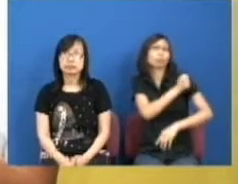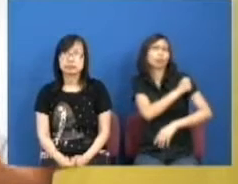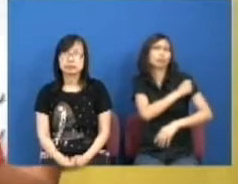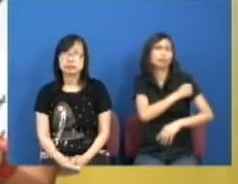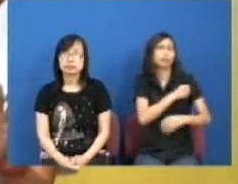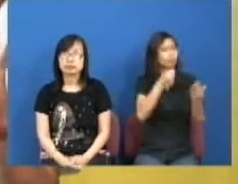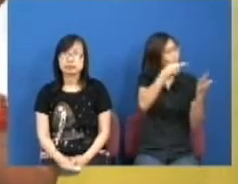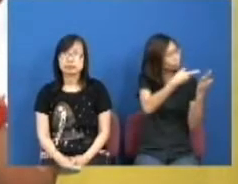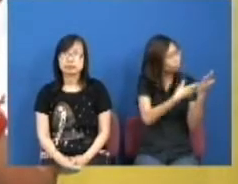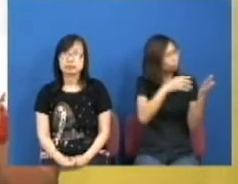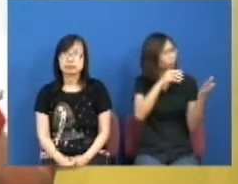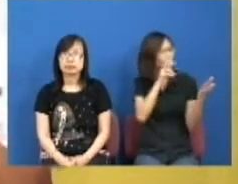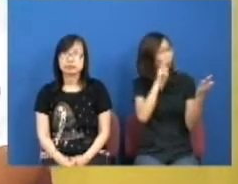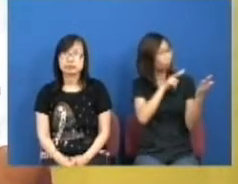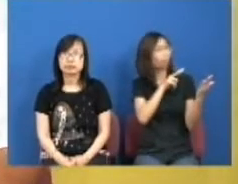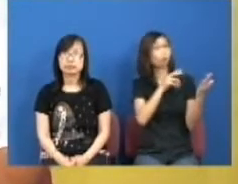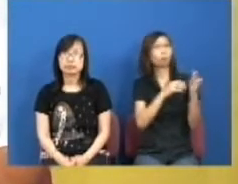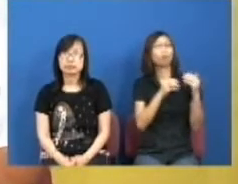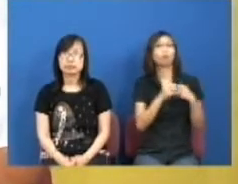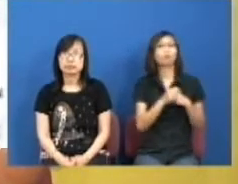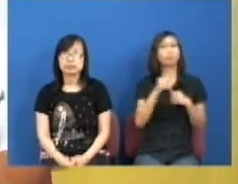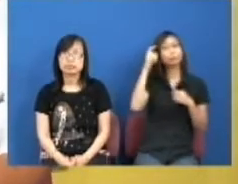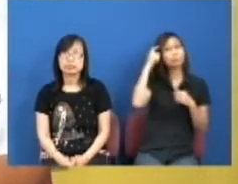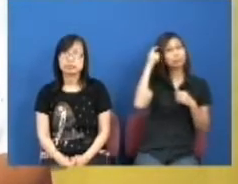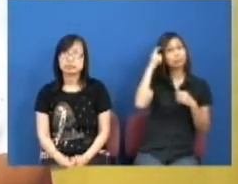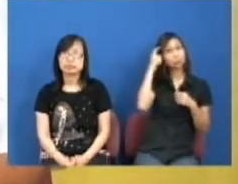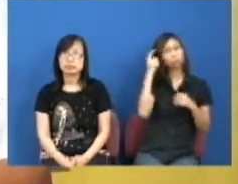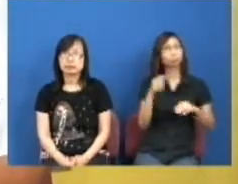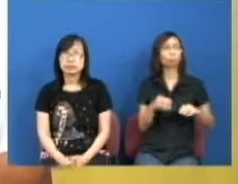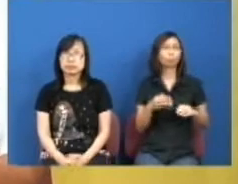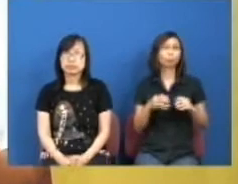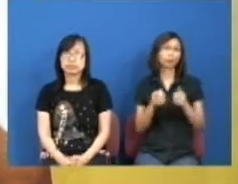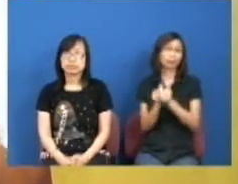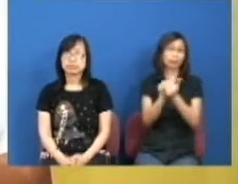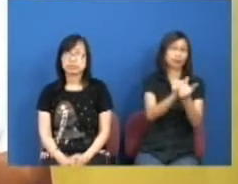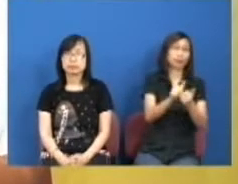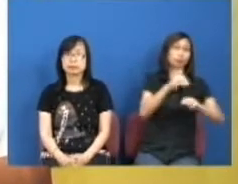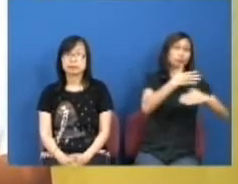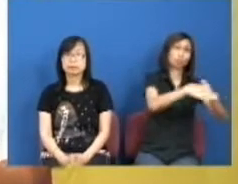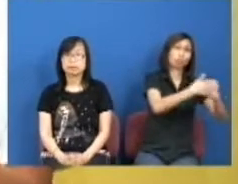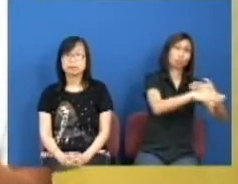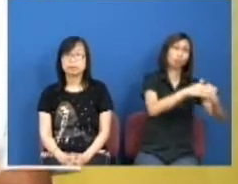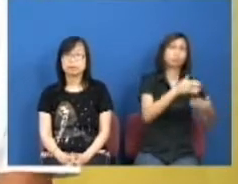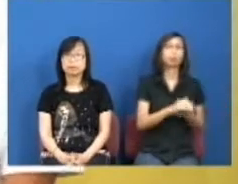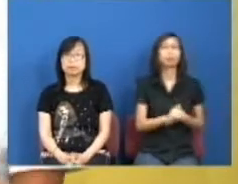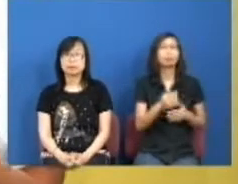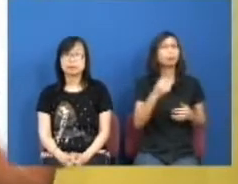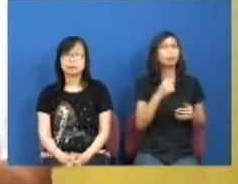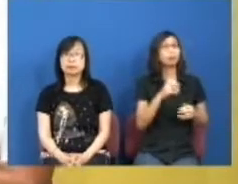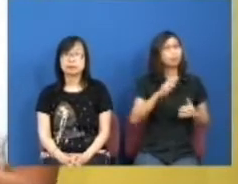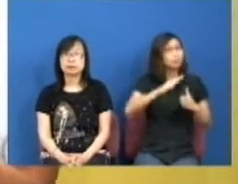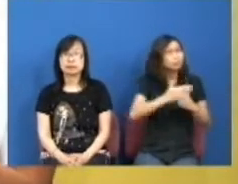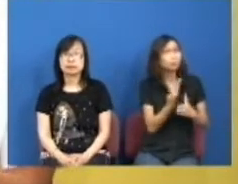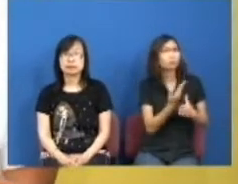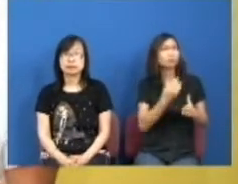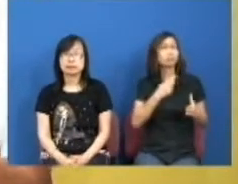說，咦，會不會這些團體靠邊站，其中一個因素就是因為他們需要生存，他們透過一個